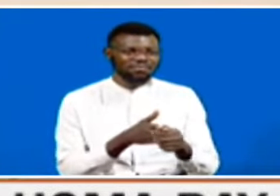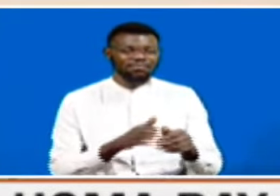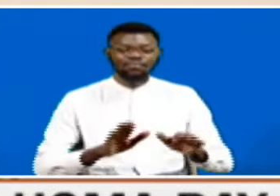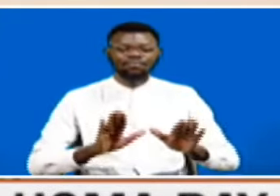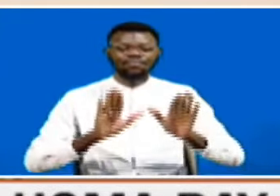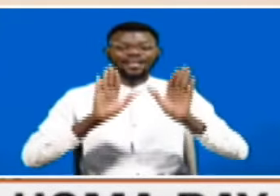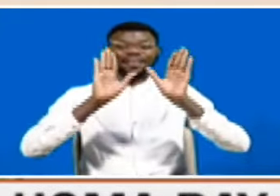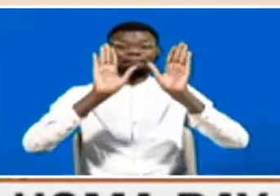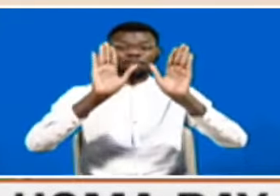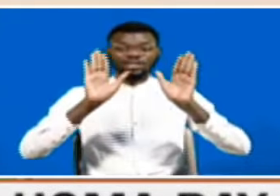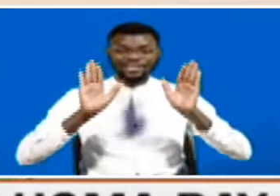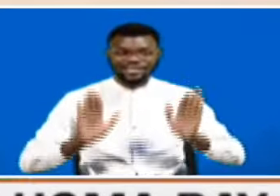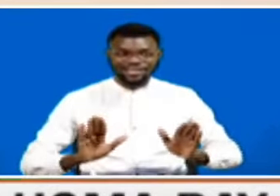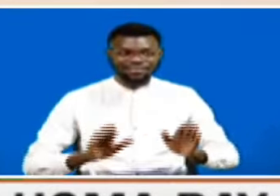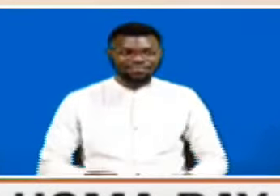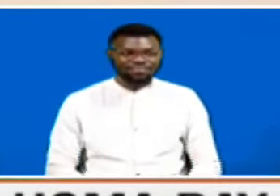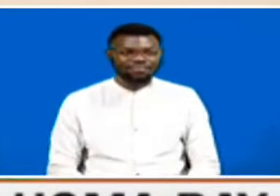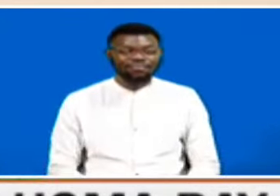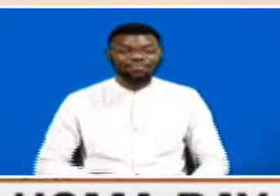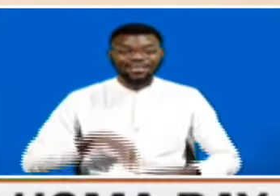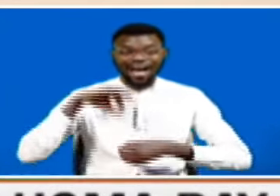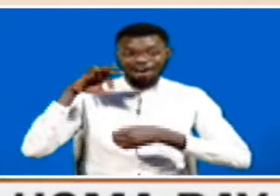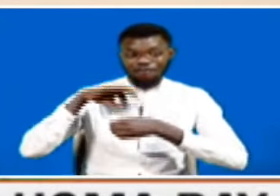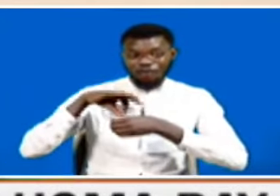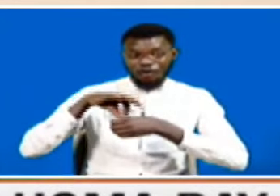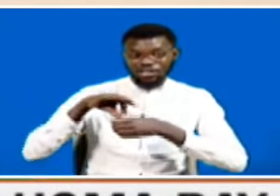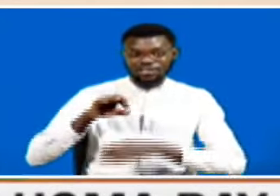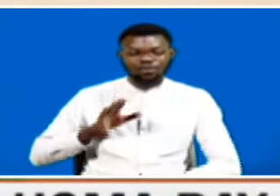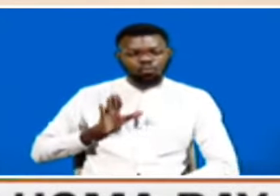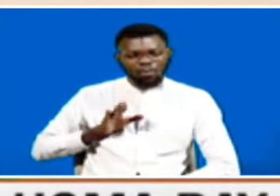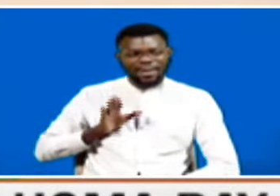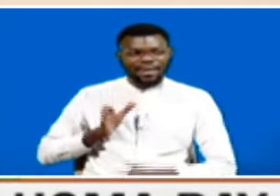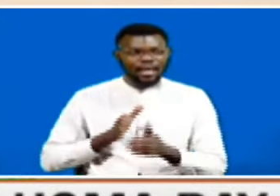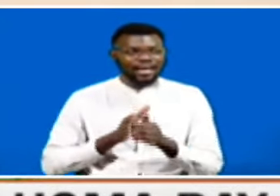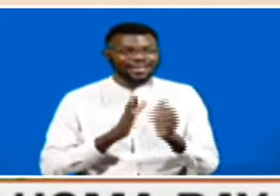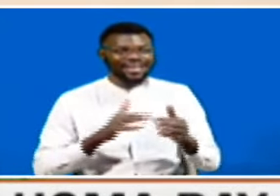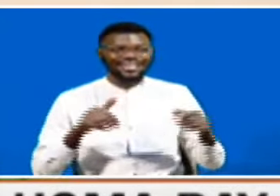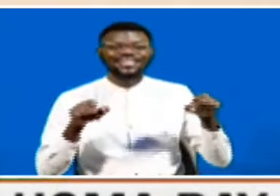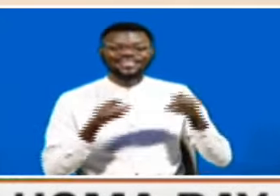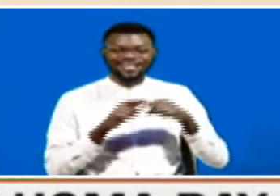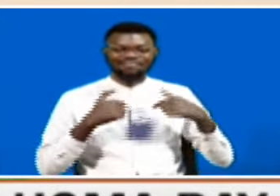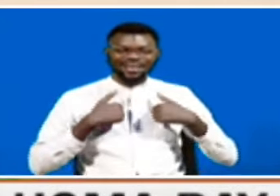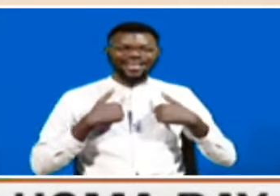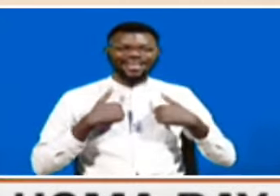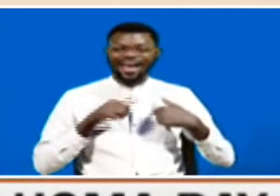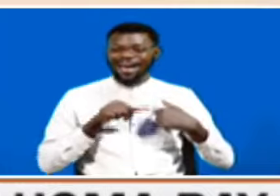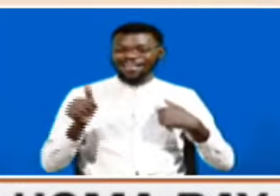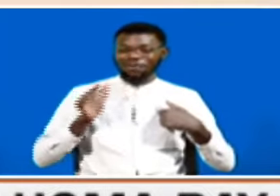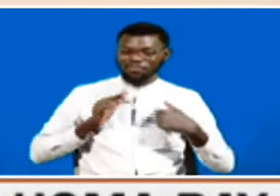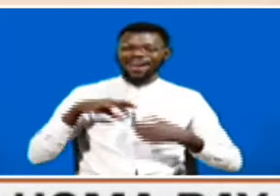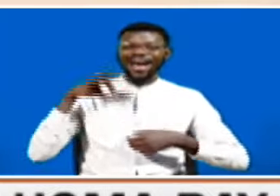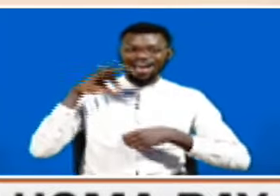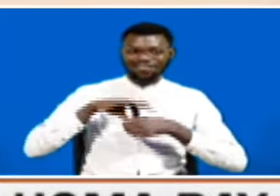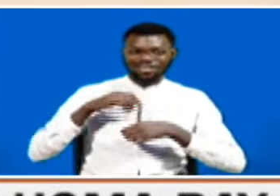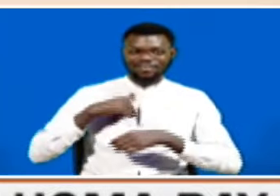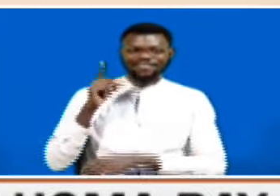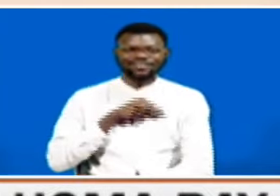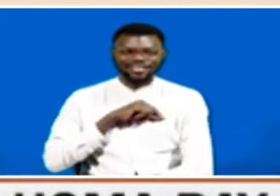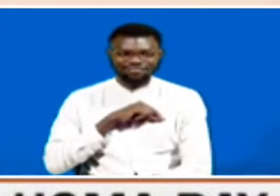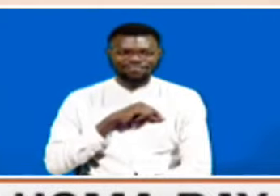muhimu kuchagua viongozi wanawake, ambavyo hata mimi nimechaguliwa na wamama wenzangu katika